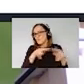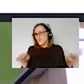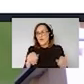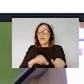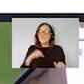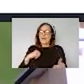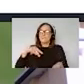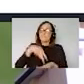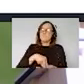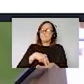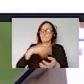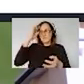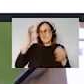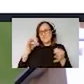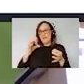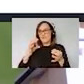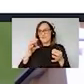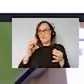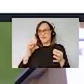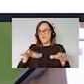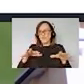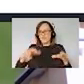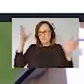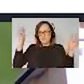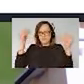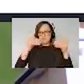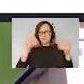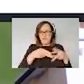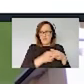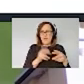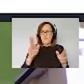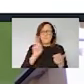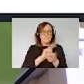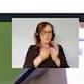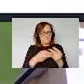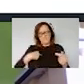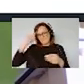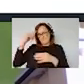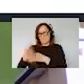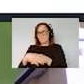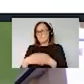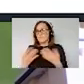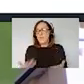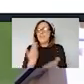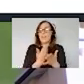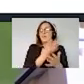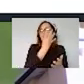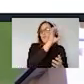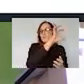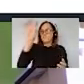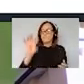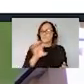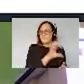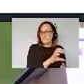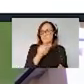zatrzymać i zastanowić, o rany, było tyle narzędzi, ale ja wyjdę po tym spotkaniu i kompletnie nic nie wiem. Dlatego podzieliłam to na bloki, żebyście Państwo mieli